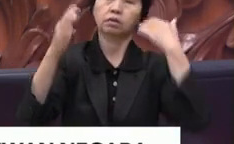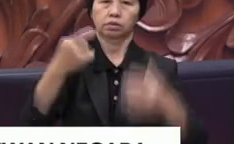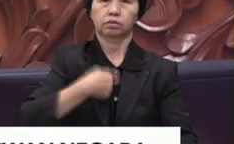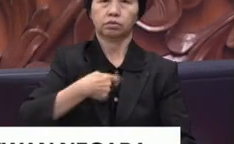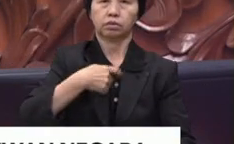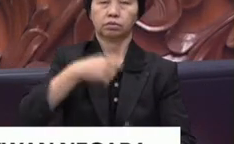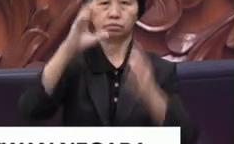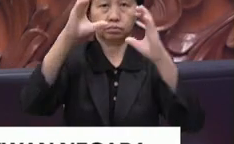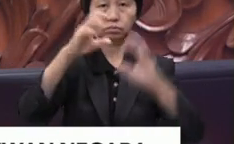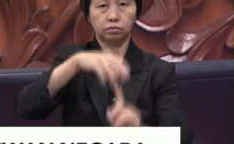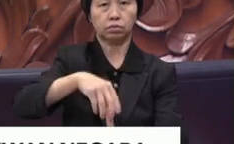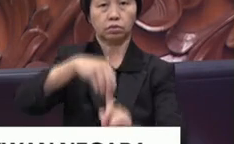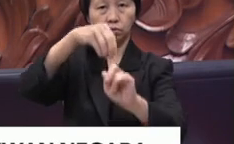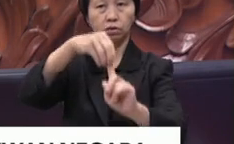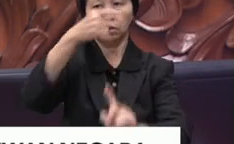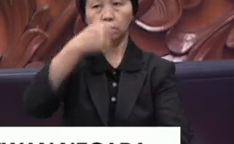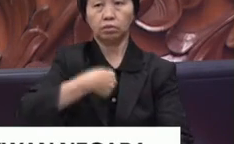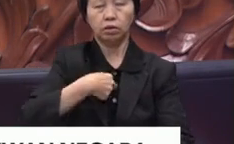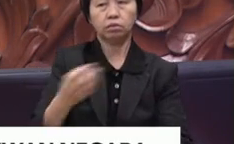dalam politik